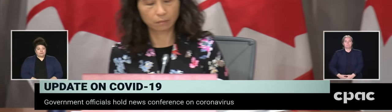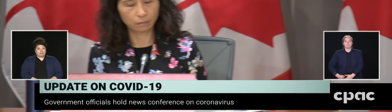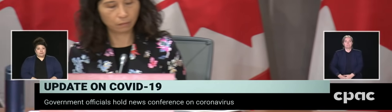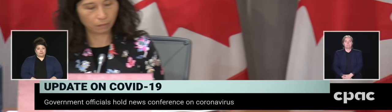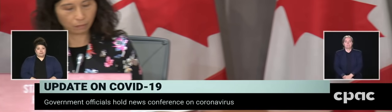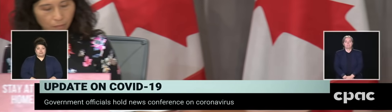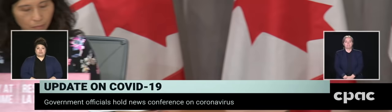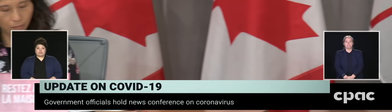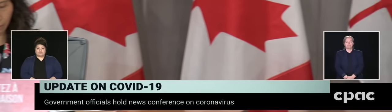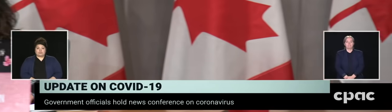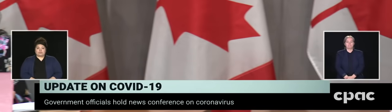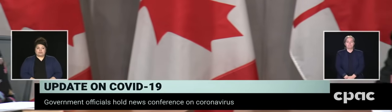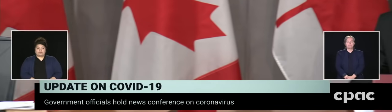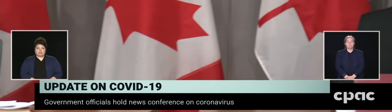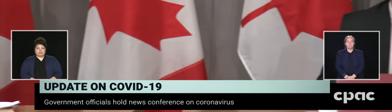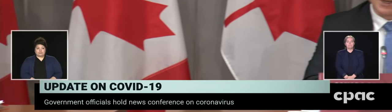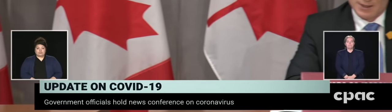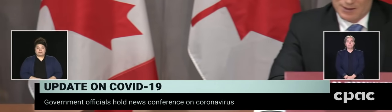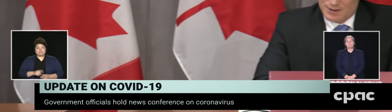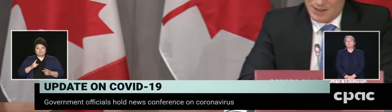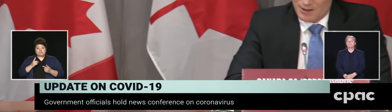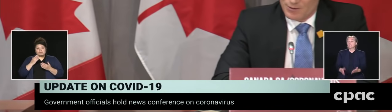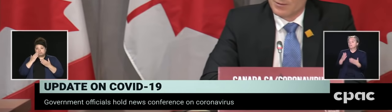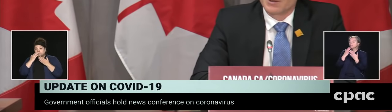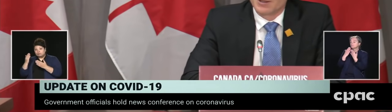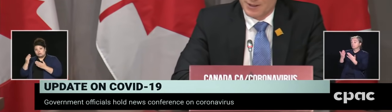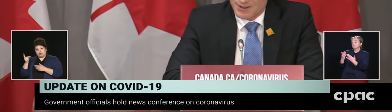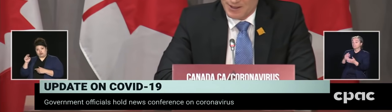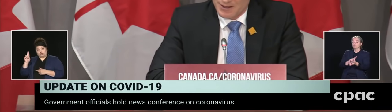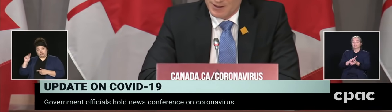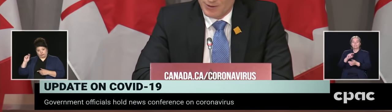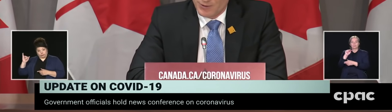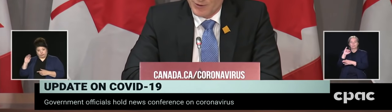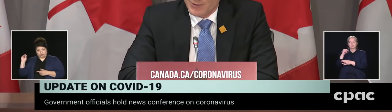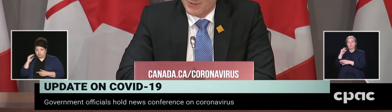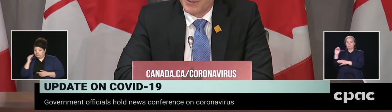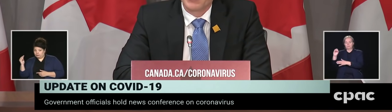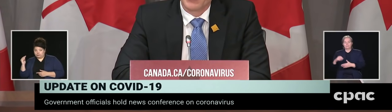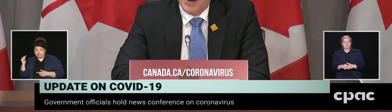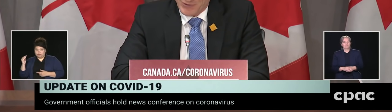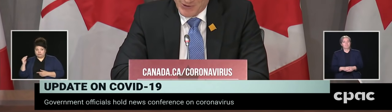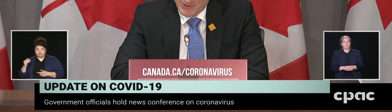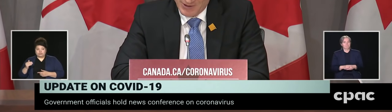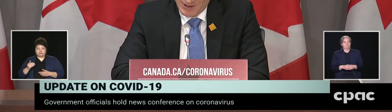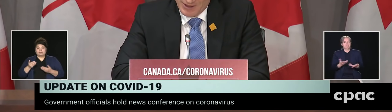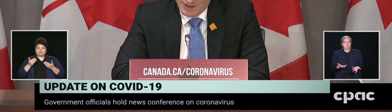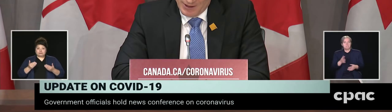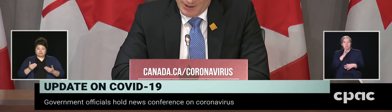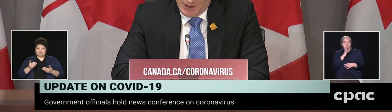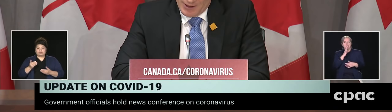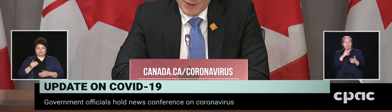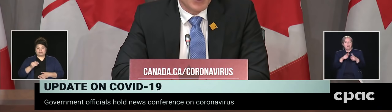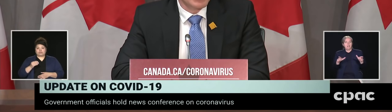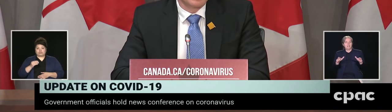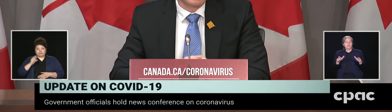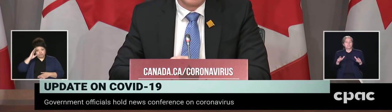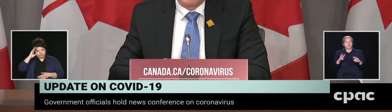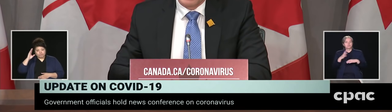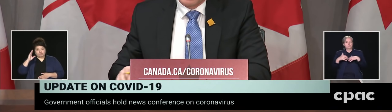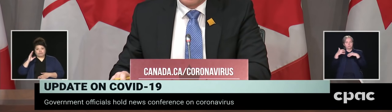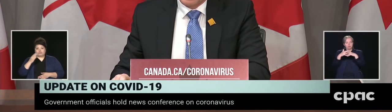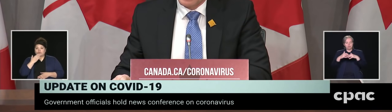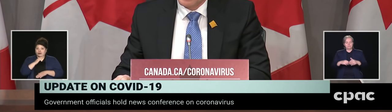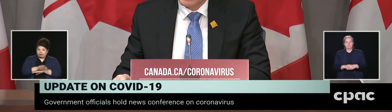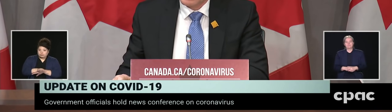Merci, Dr. Njoo. Bonjour, Kwe, Sego, Tanse, Ulukut. Good afternoon. This week, we